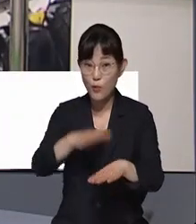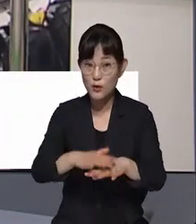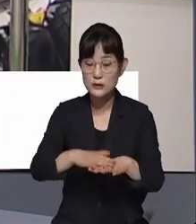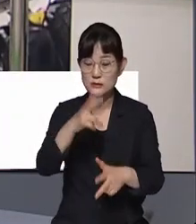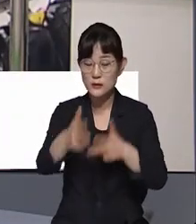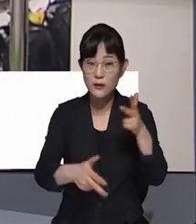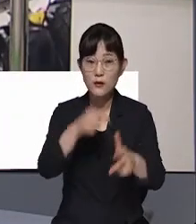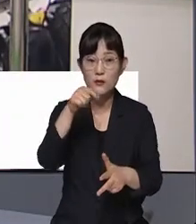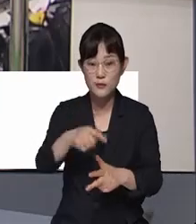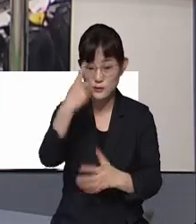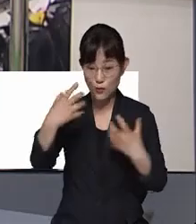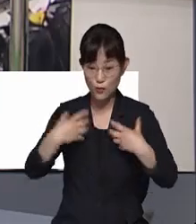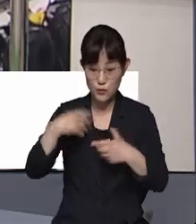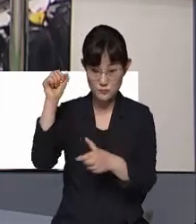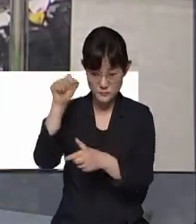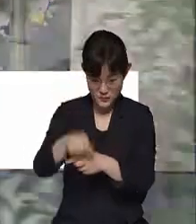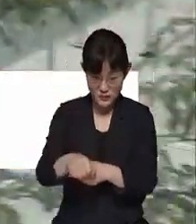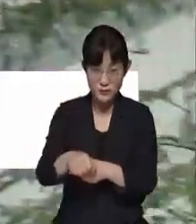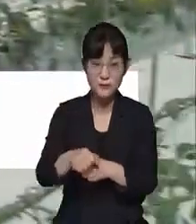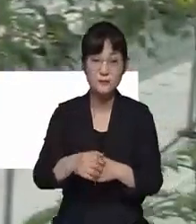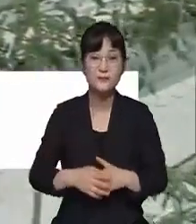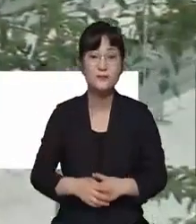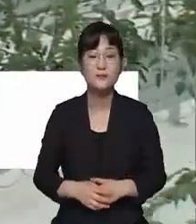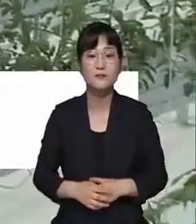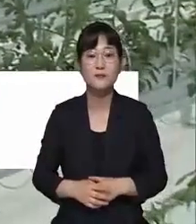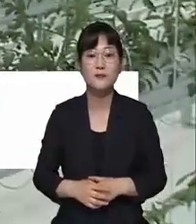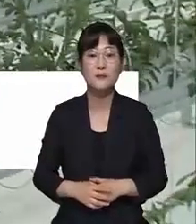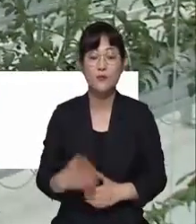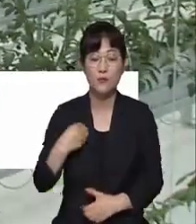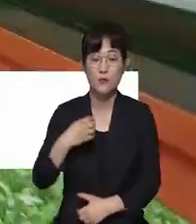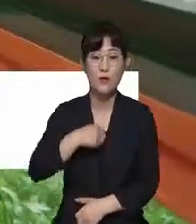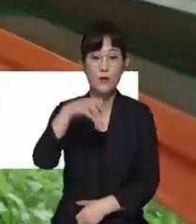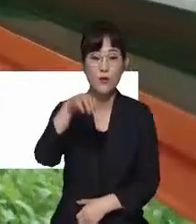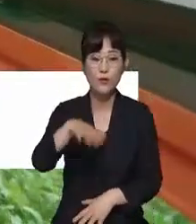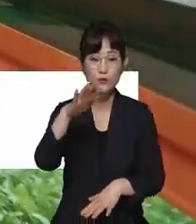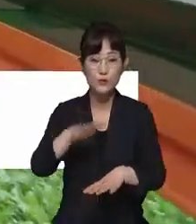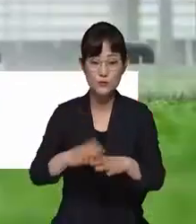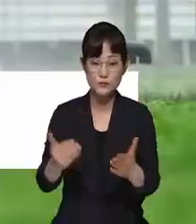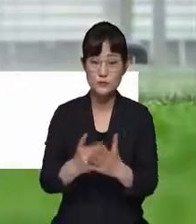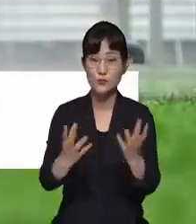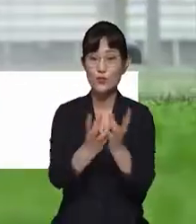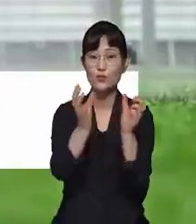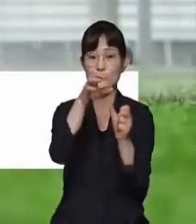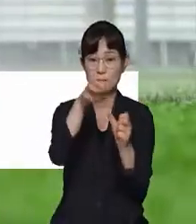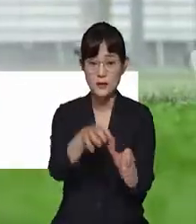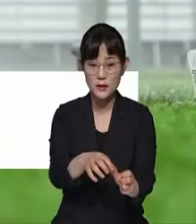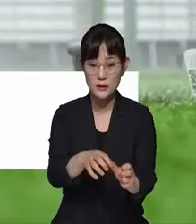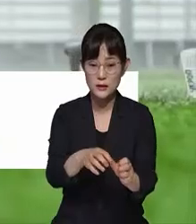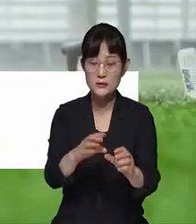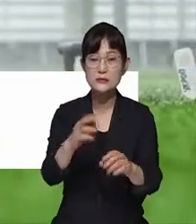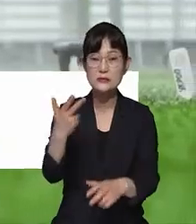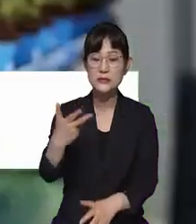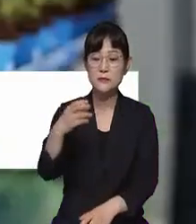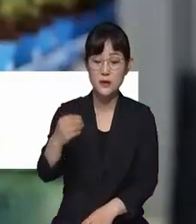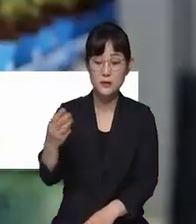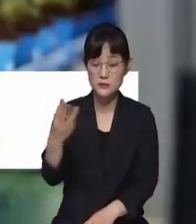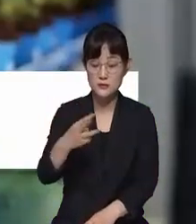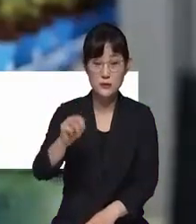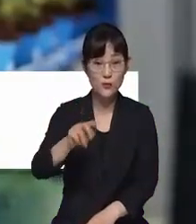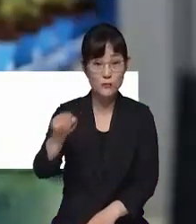조성 사업이 정부의 승인으로 탄력을 받게 됐습니다. 무안군은 농업 진흥 지역으로 묶여 있던 조성 부지 7만여